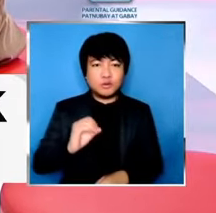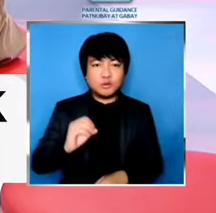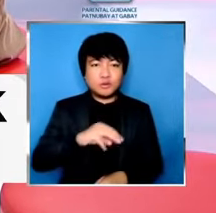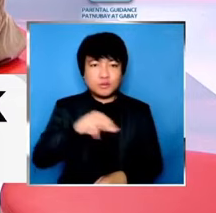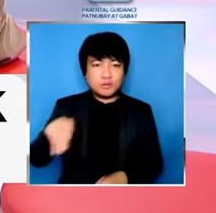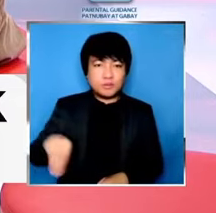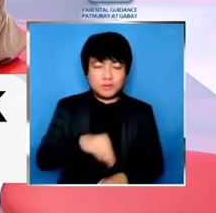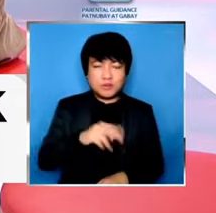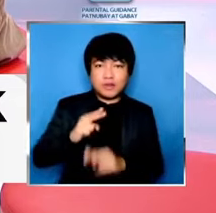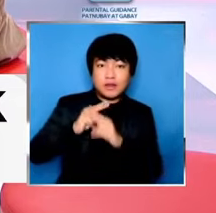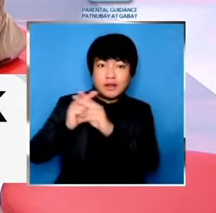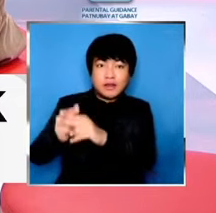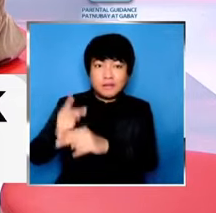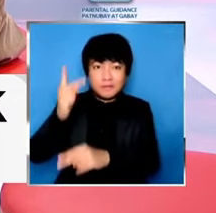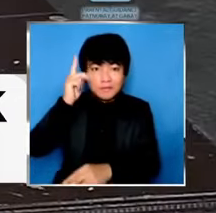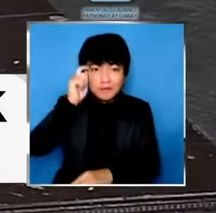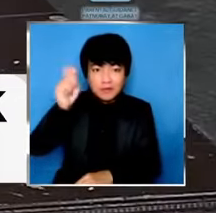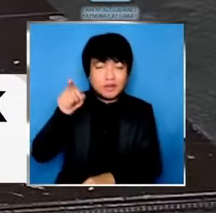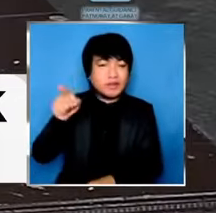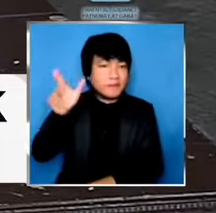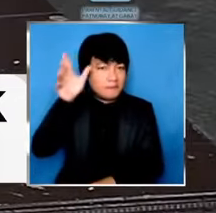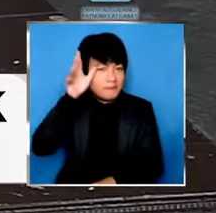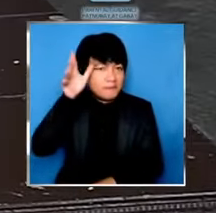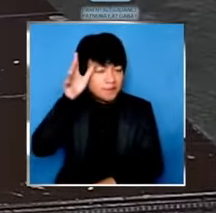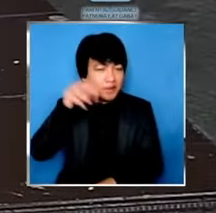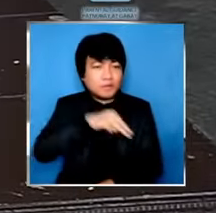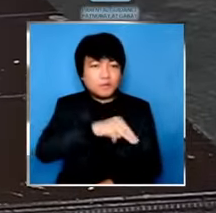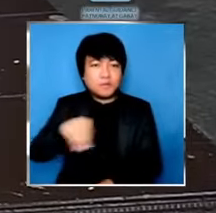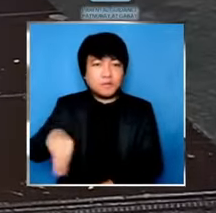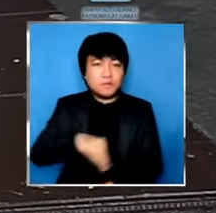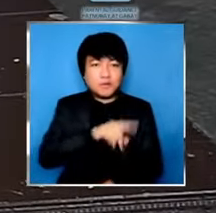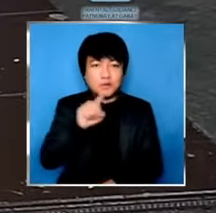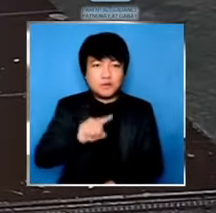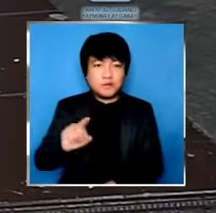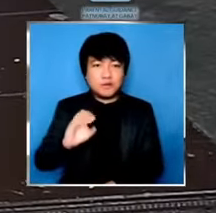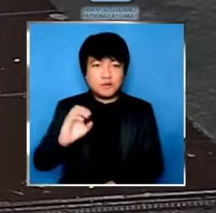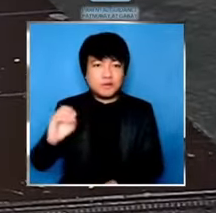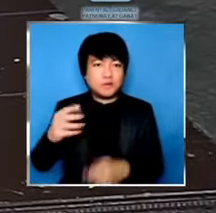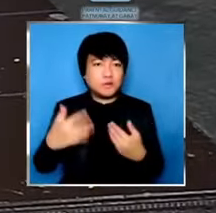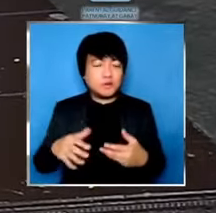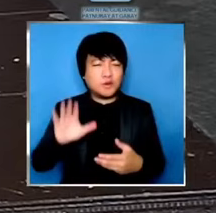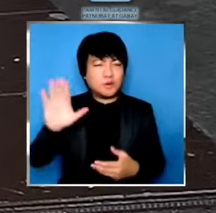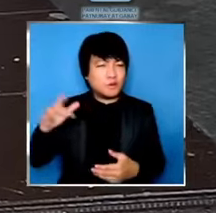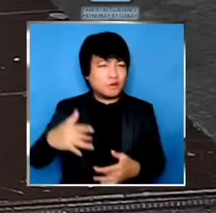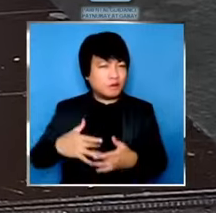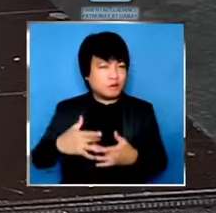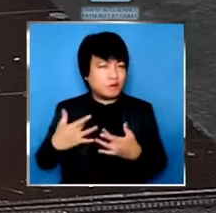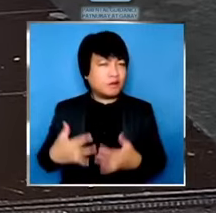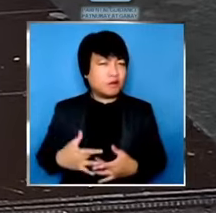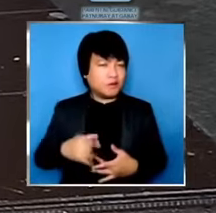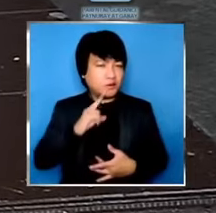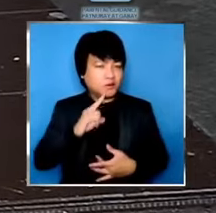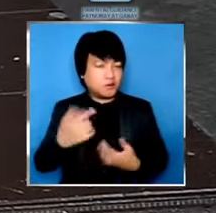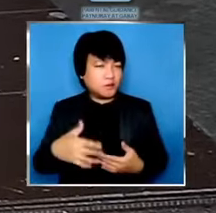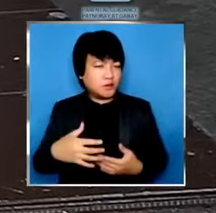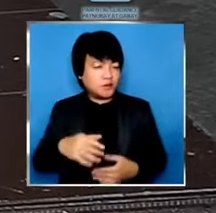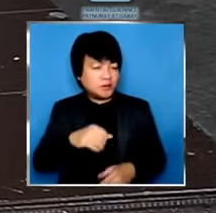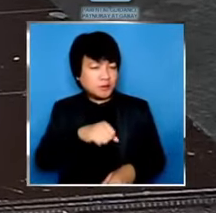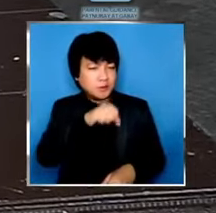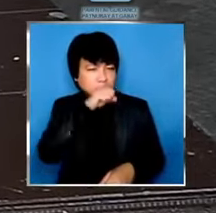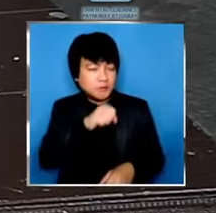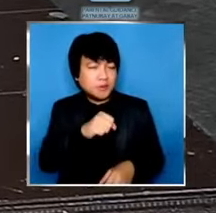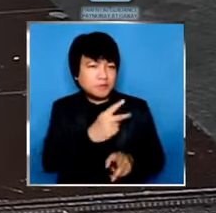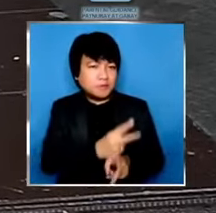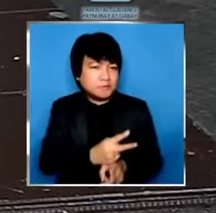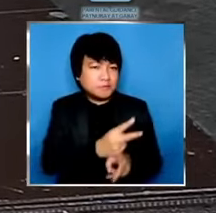Zoo. Kino-consider namin kayong tatay. At yung puso niyo po, sa lahat ng mga kilala ko po, at talagang mapagmahal sa tayo po at may God bless you even